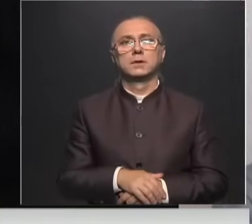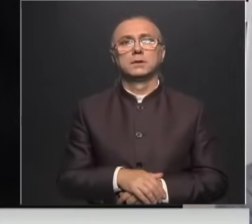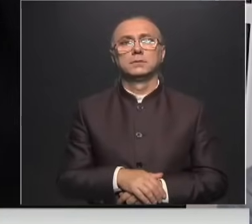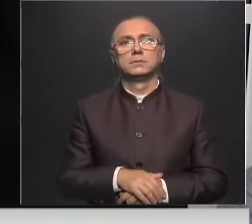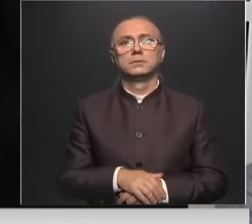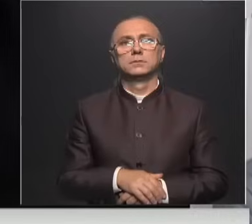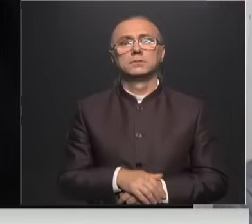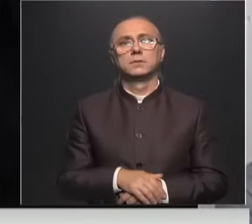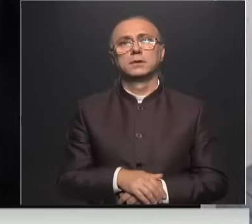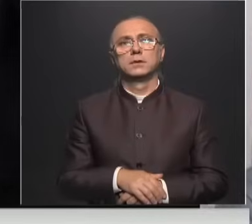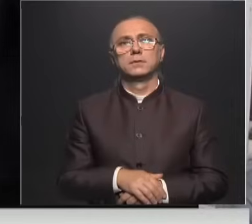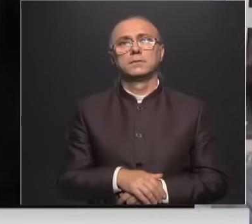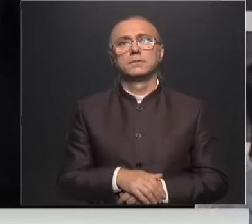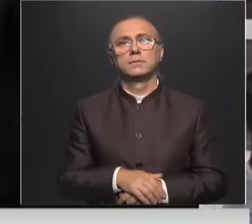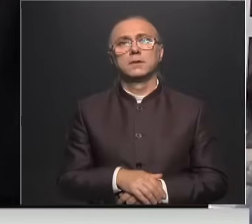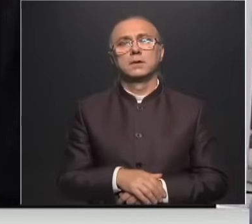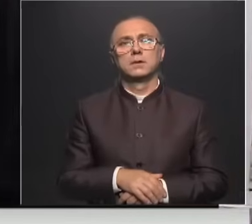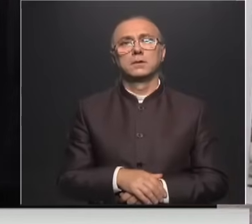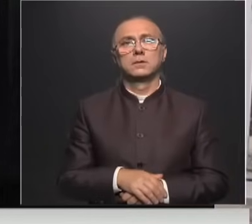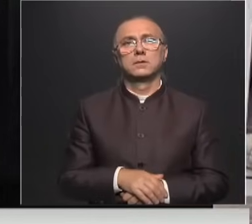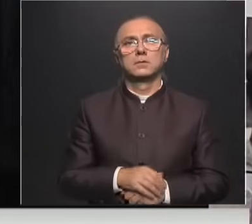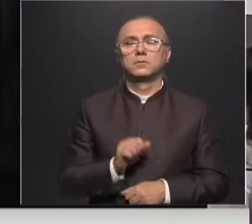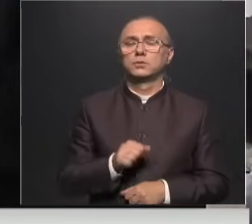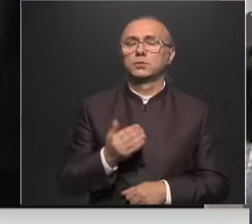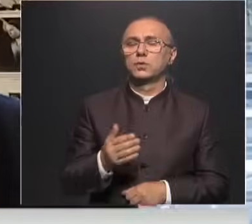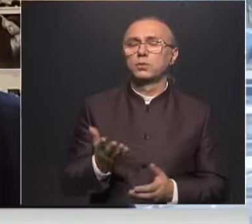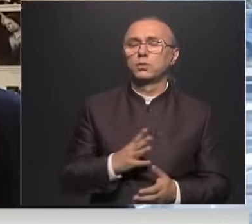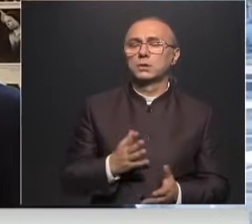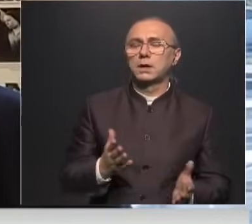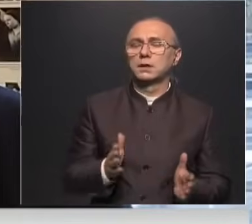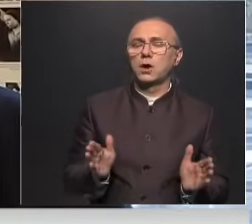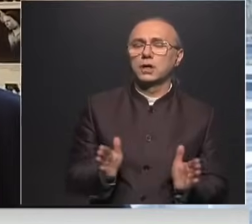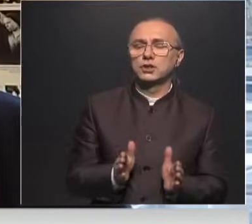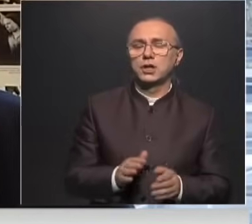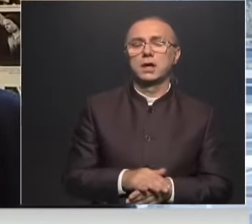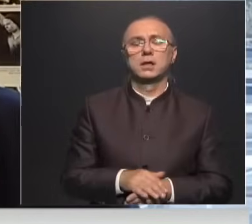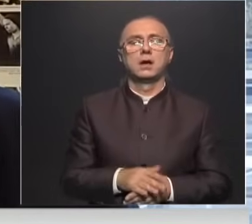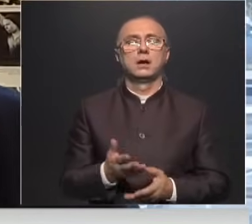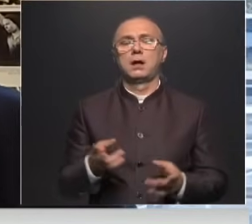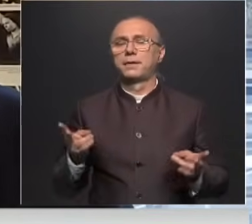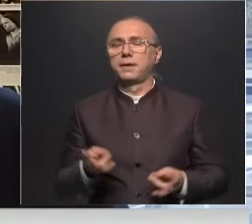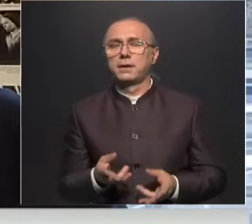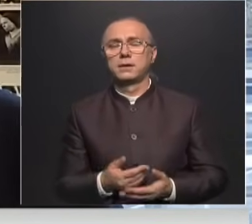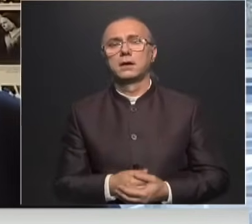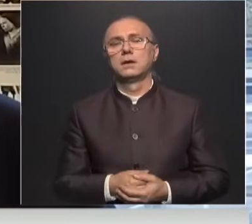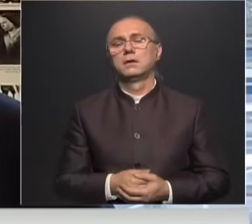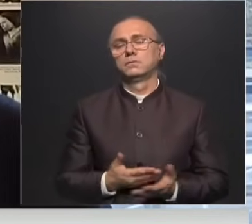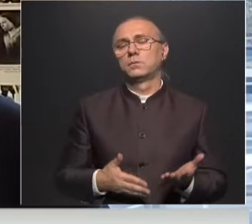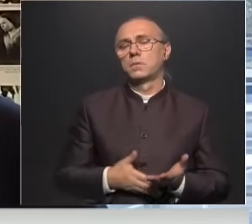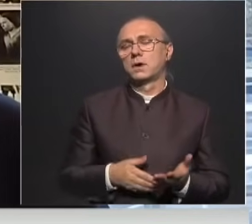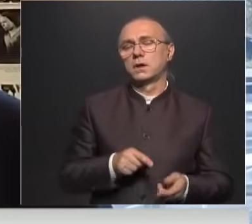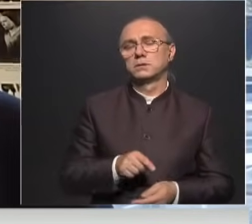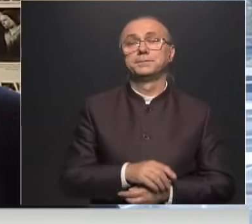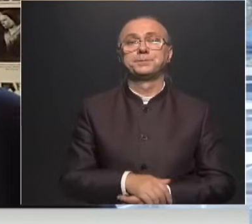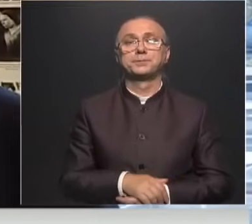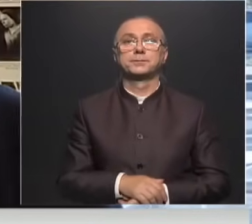что, возможно, будут физические ограничения, и они не смогут уже на этом месте работать. Тяжелое ранение. Уже там до сих пор